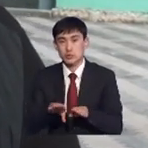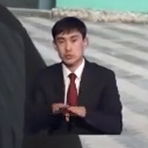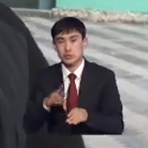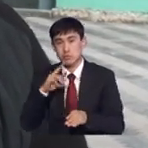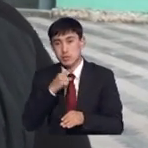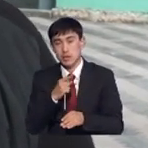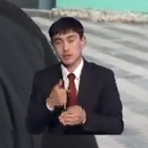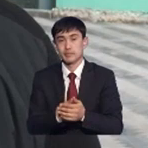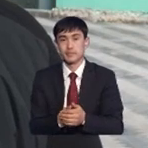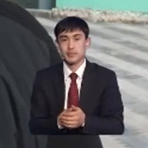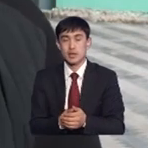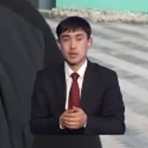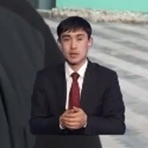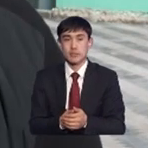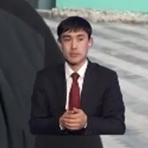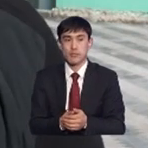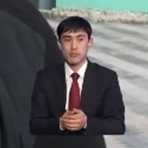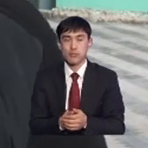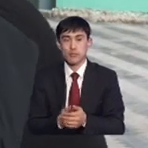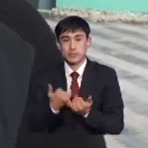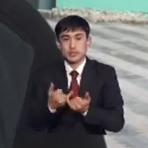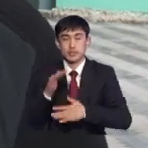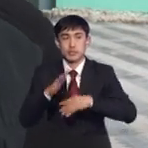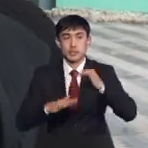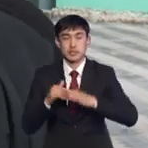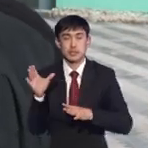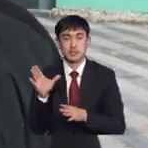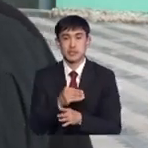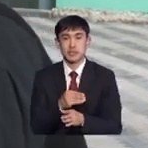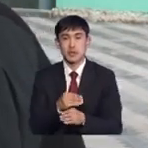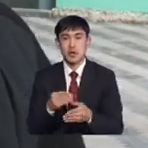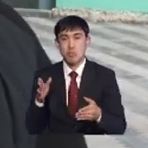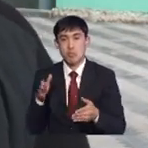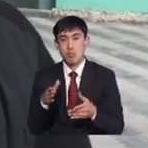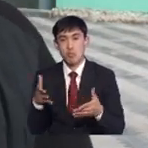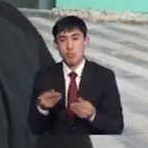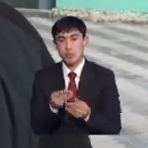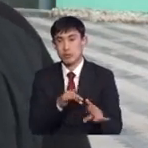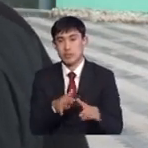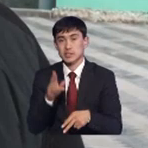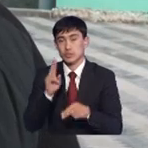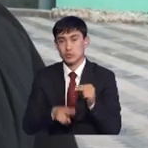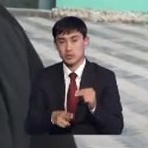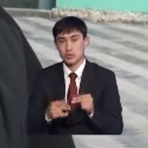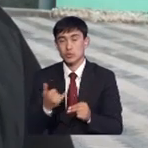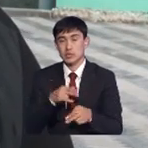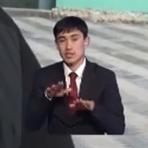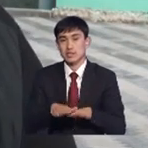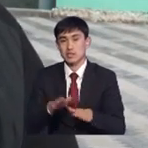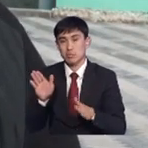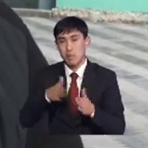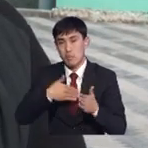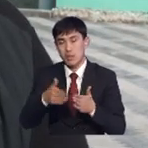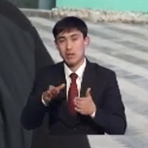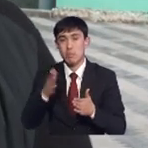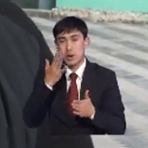брака. Вот. И сейчас уже практически все мокрые процессы закончены. У нас осталась только побелка,